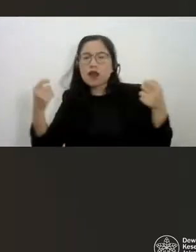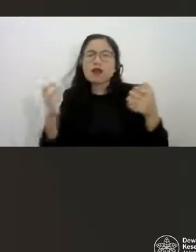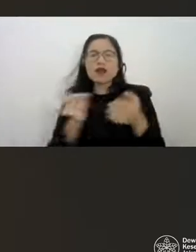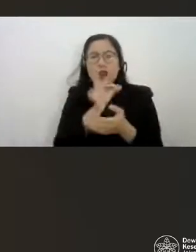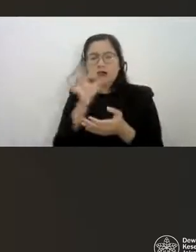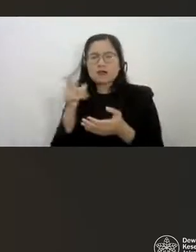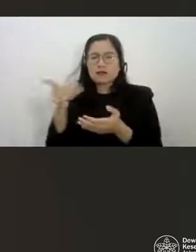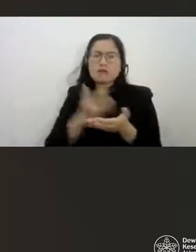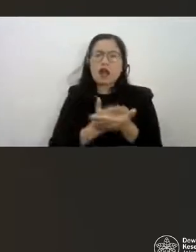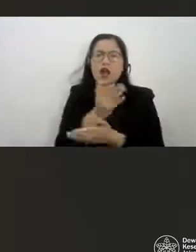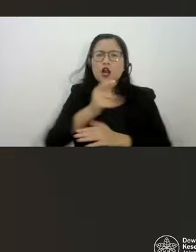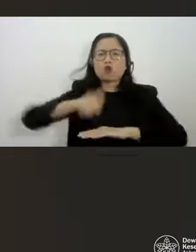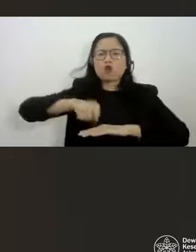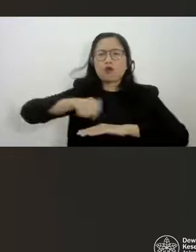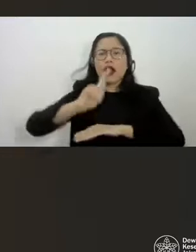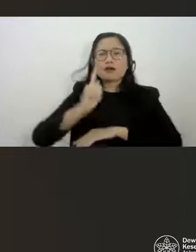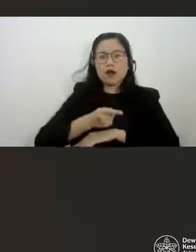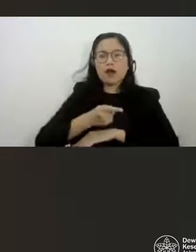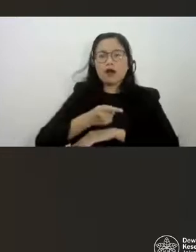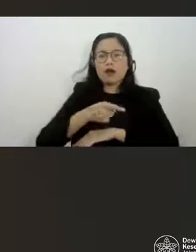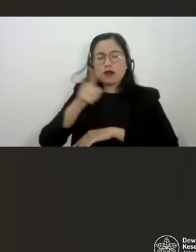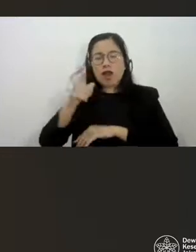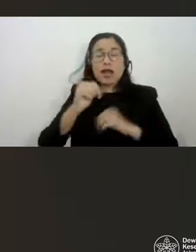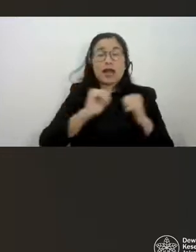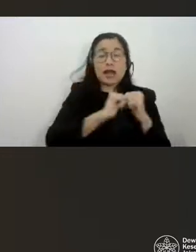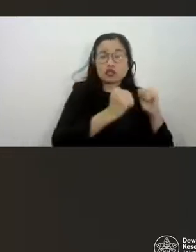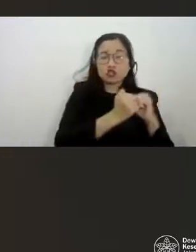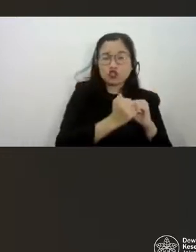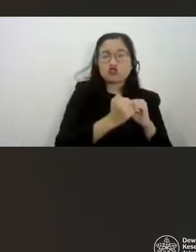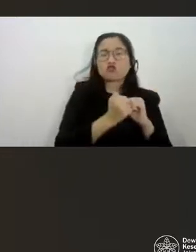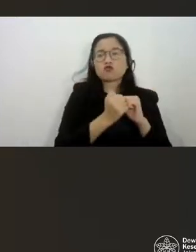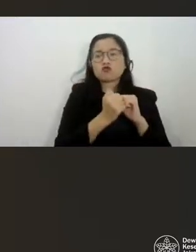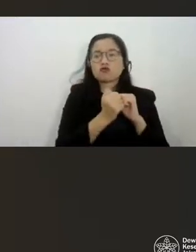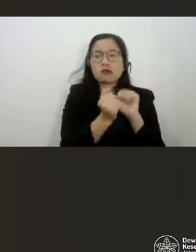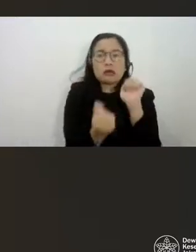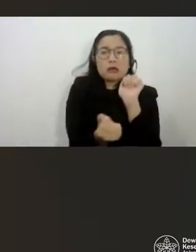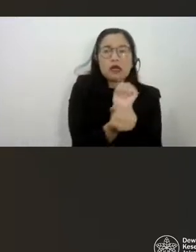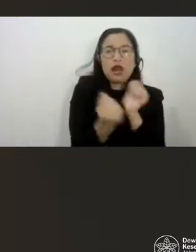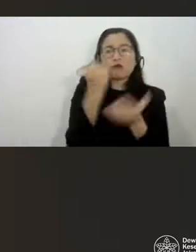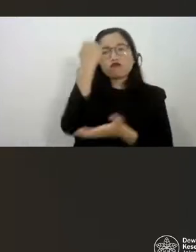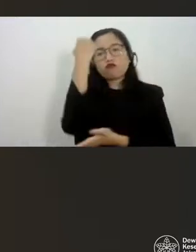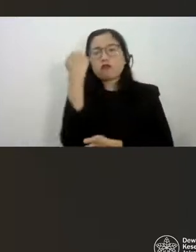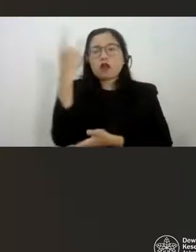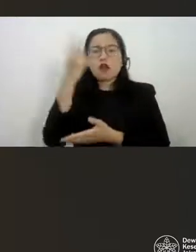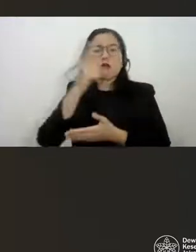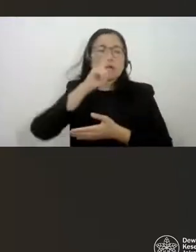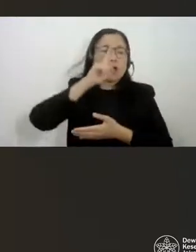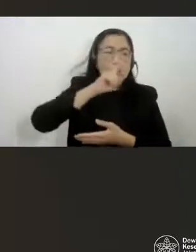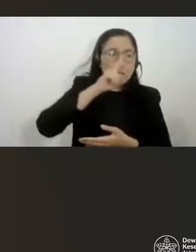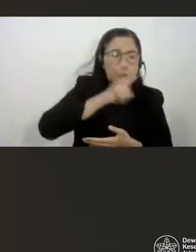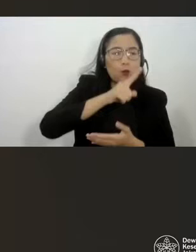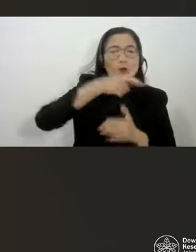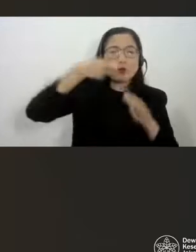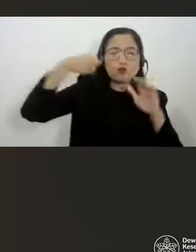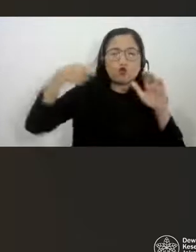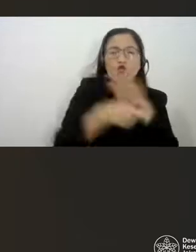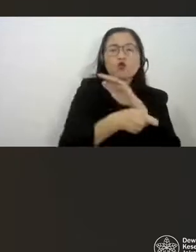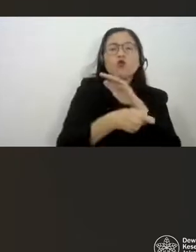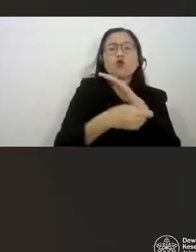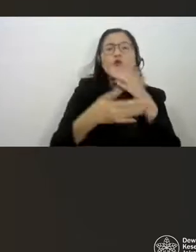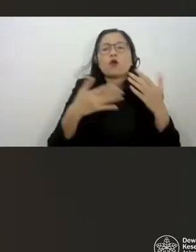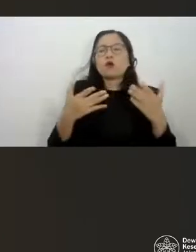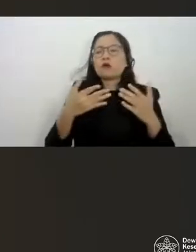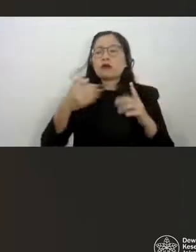pelanggaran hukum dan kasus-kasus kriminal berupa penipuan, pembunuhan, kekerasan terhadap